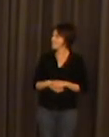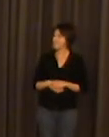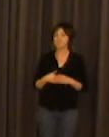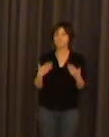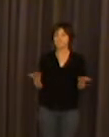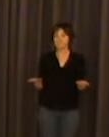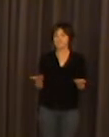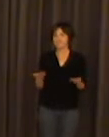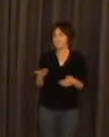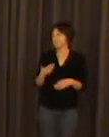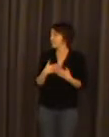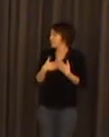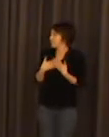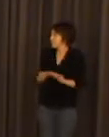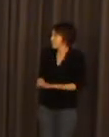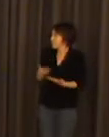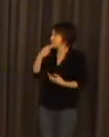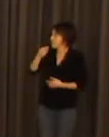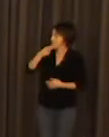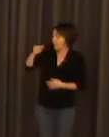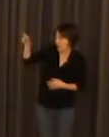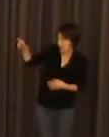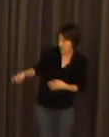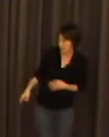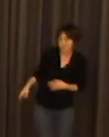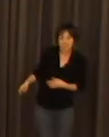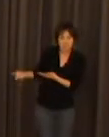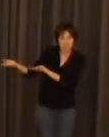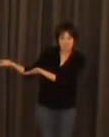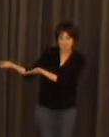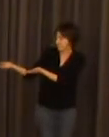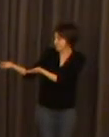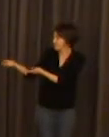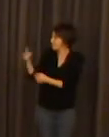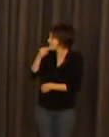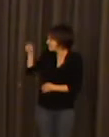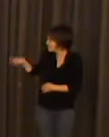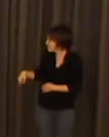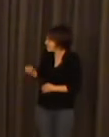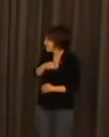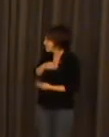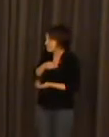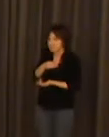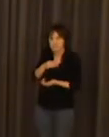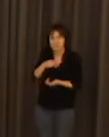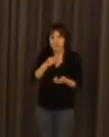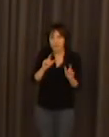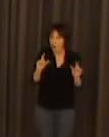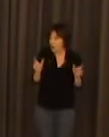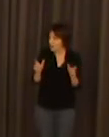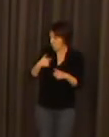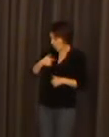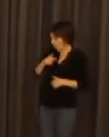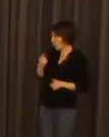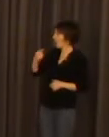Em sap greu ara l'Albert Caselles, bé, de formar part d'aquest col·lectiu que només pot dir una